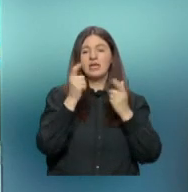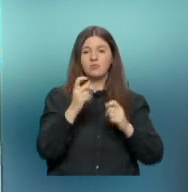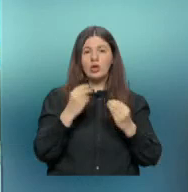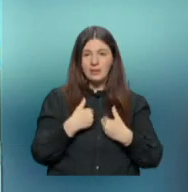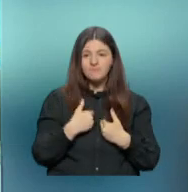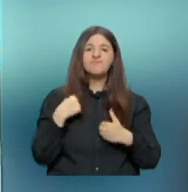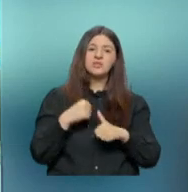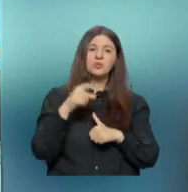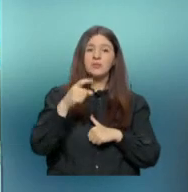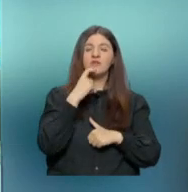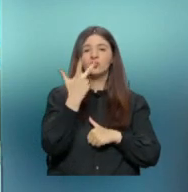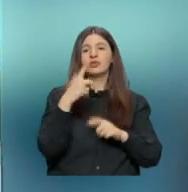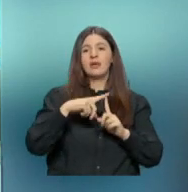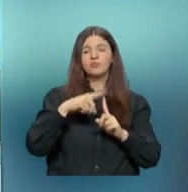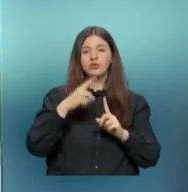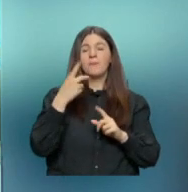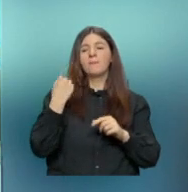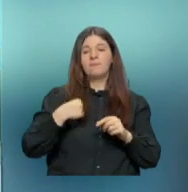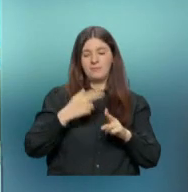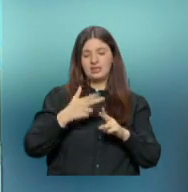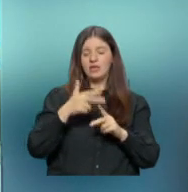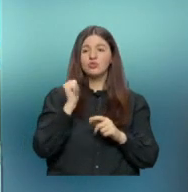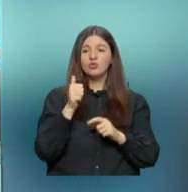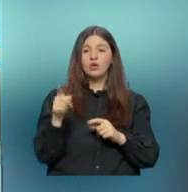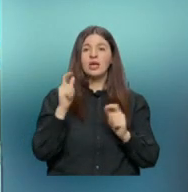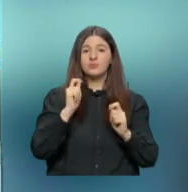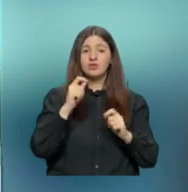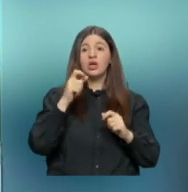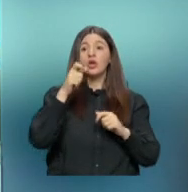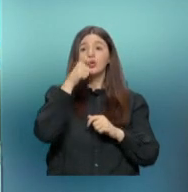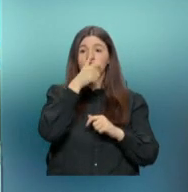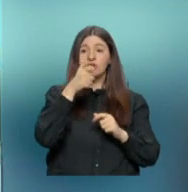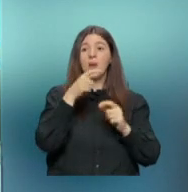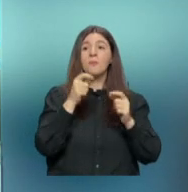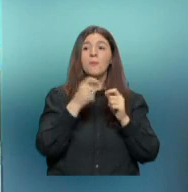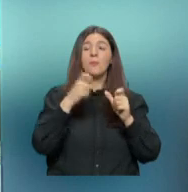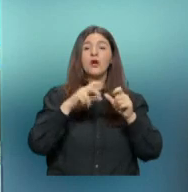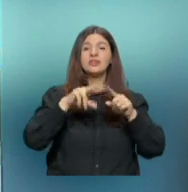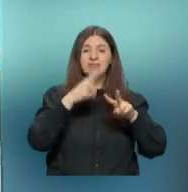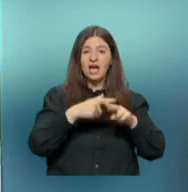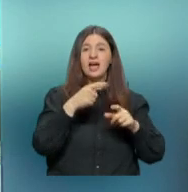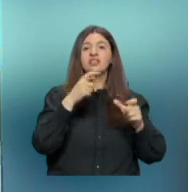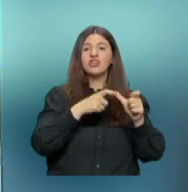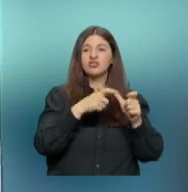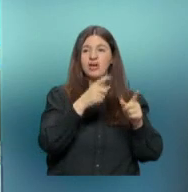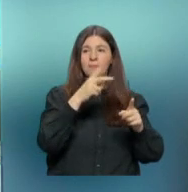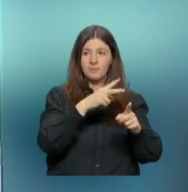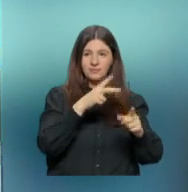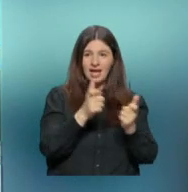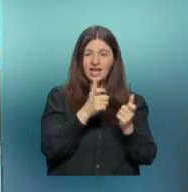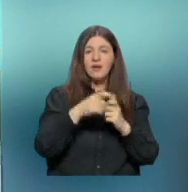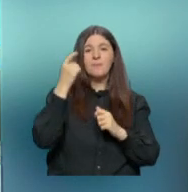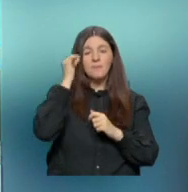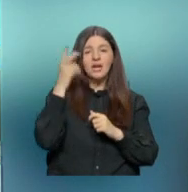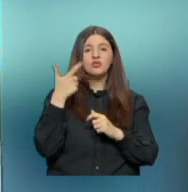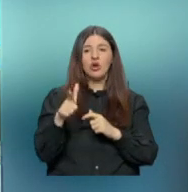aktaralım. Yine bu yıl 3 Temmuz Pazar günü düzenlenecek. Türkiye Bosna Sancak Derneği ve Bakırköy Belediyesi'nin de